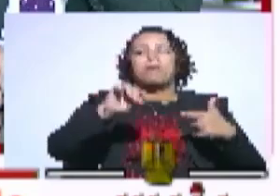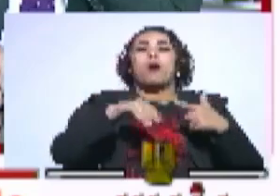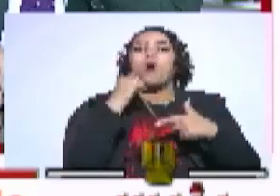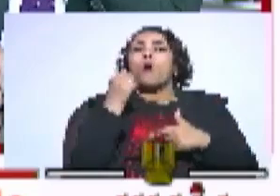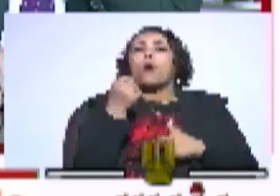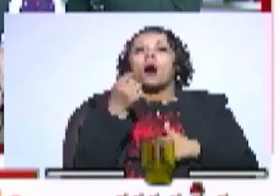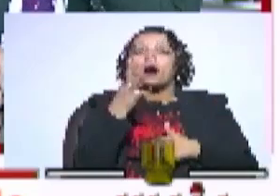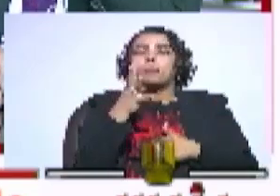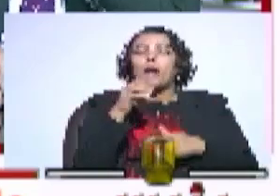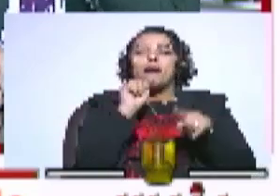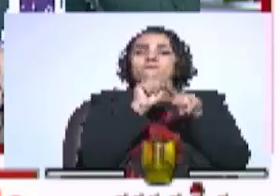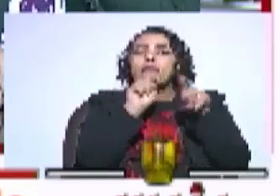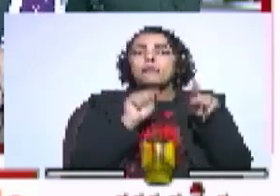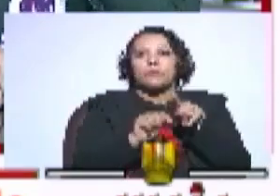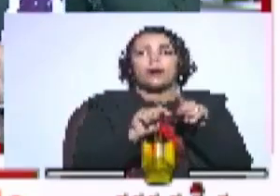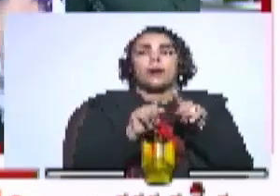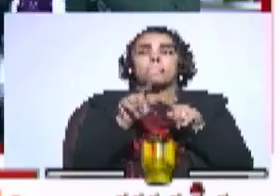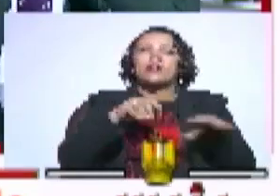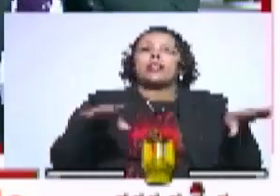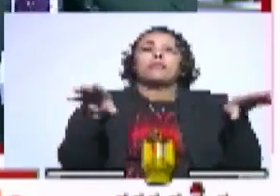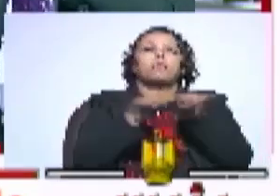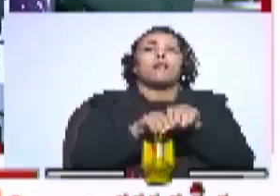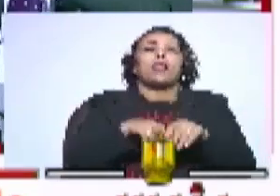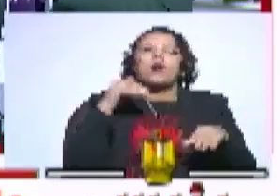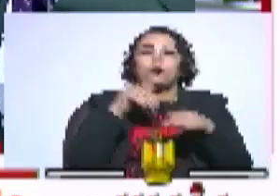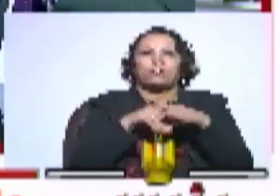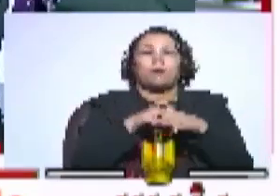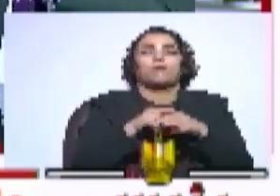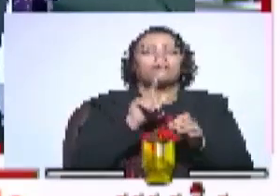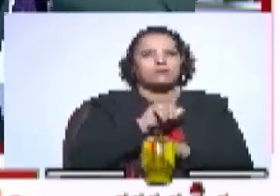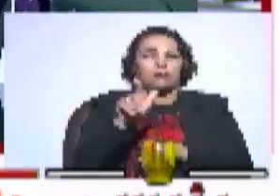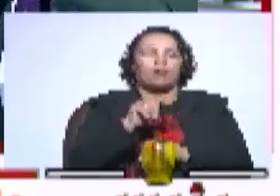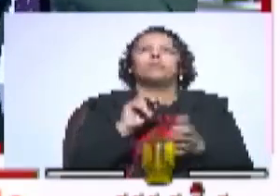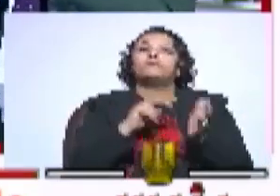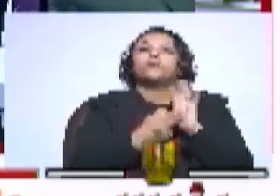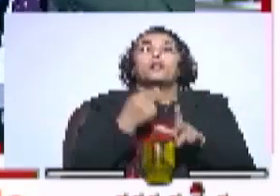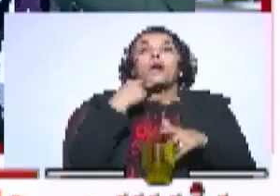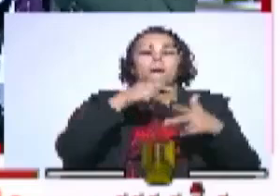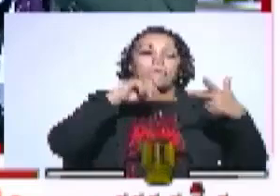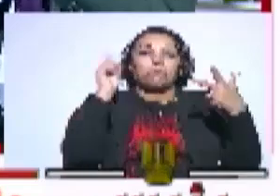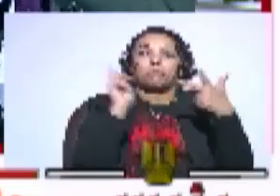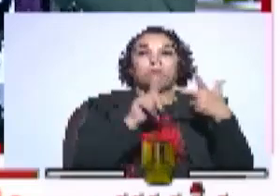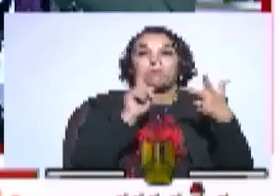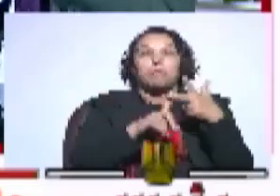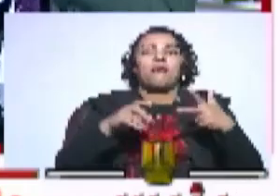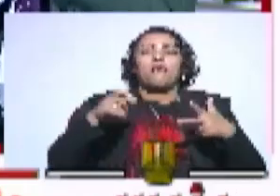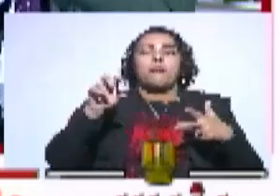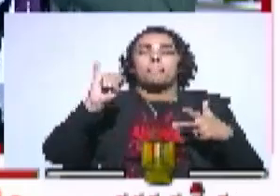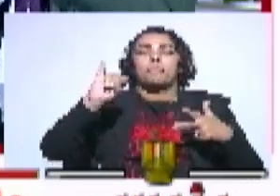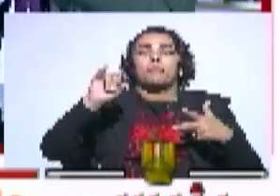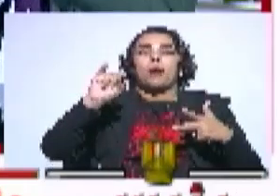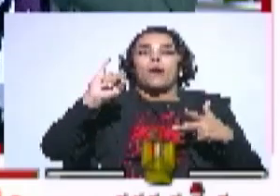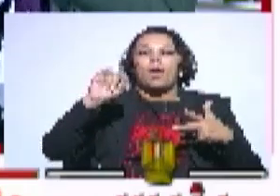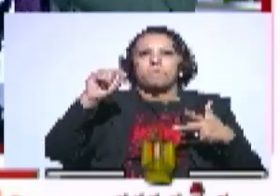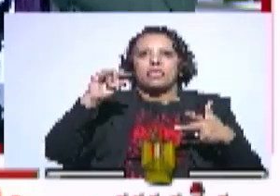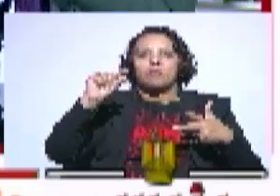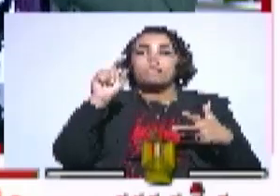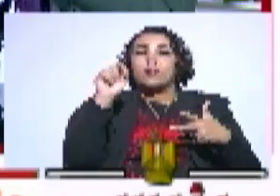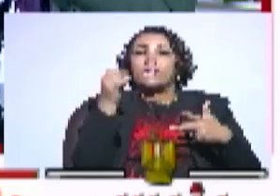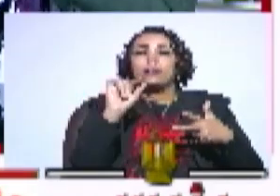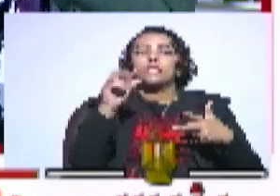بنسبة 4% من إجمالي الأصوات الصحيحة. كمان محمد فريد زهران وفاز